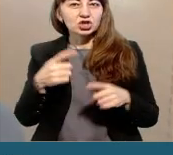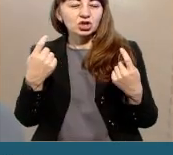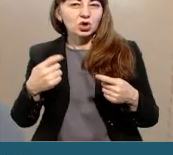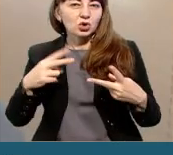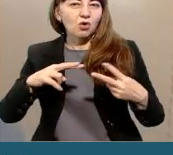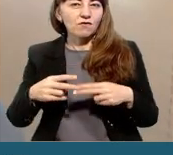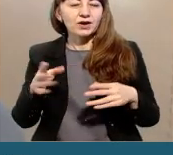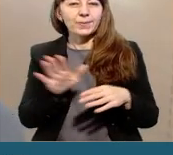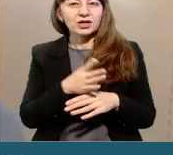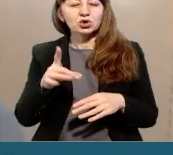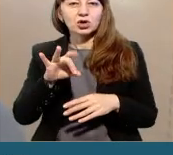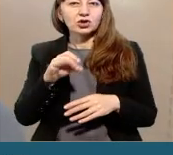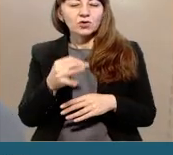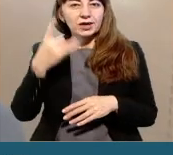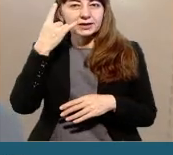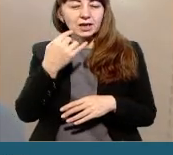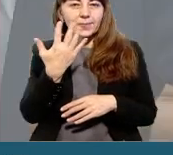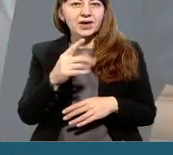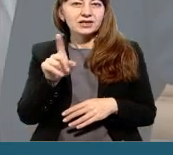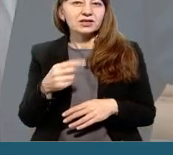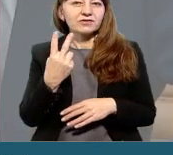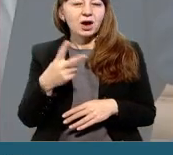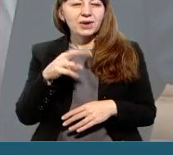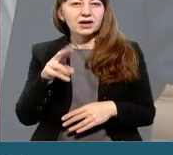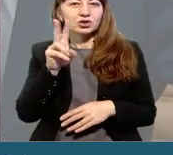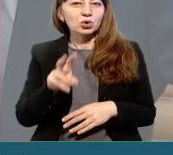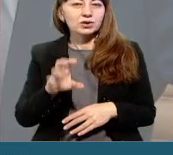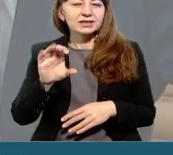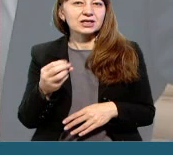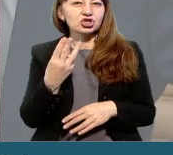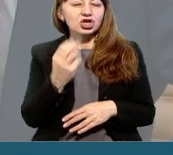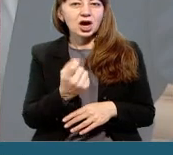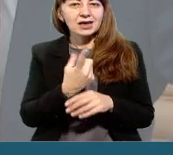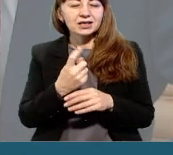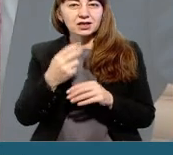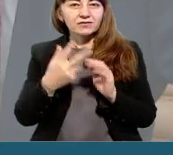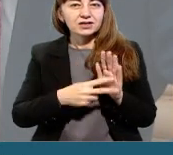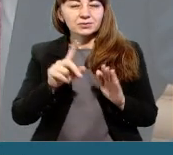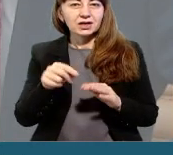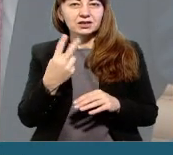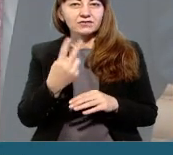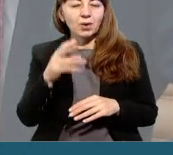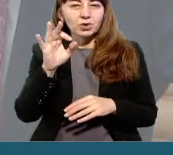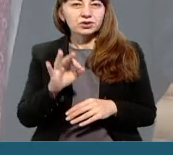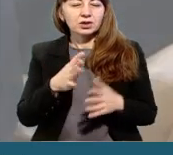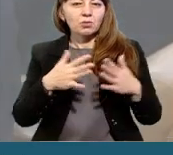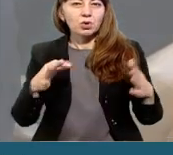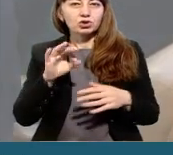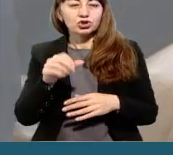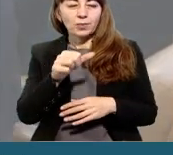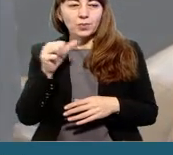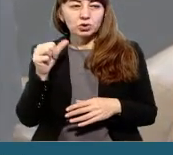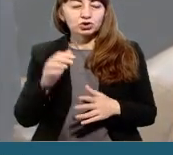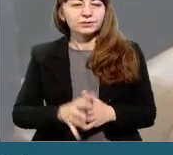айналымы 5,2 миллиард ақш долларын құрады. Бұл алдыңғы кезеңмен салыстырғанда 18,2% артық. Облыстың